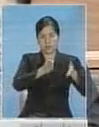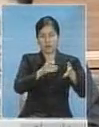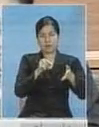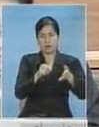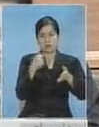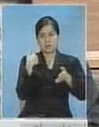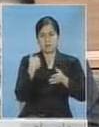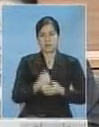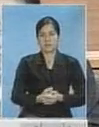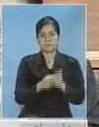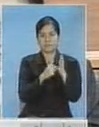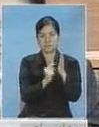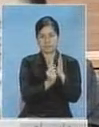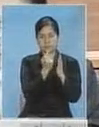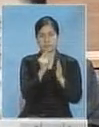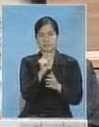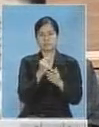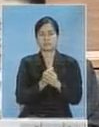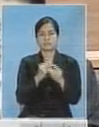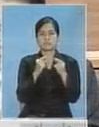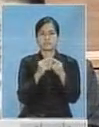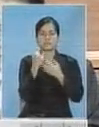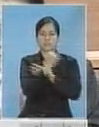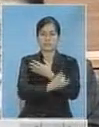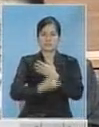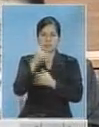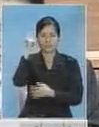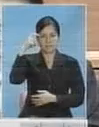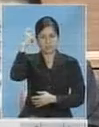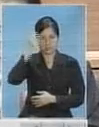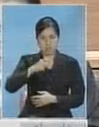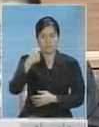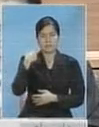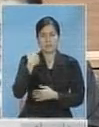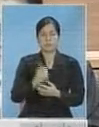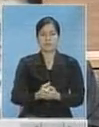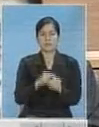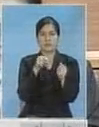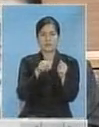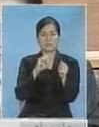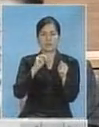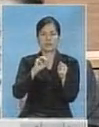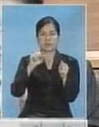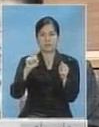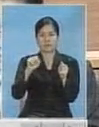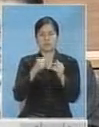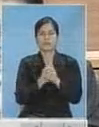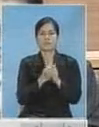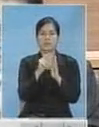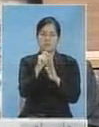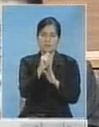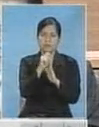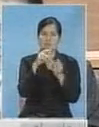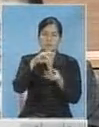นเริ่มตั้งแต่ประเทศพม่าครับท่านประธานซึ่งจะต้องผ่านมาที่อำเภอแม่สอดมาจังหวัดตากมา